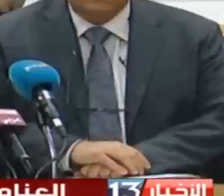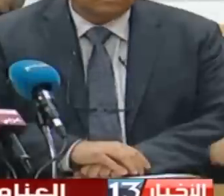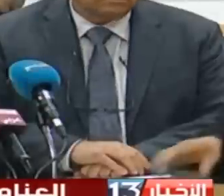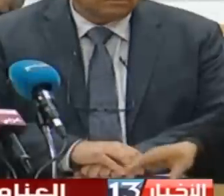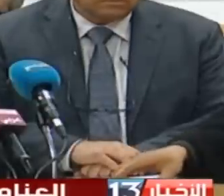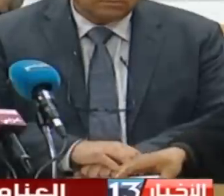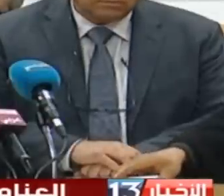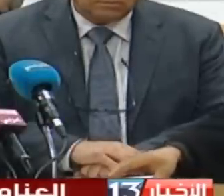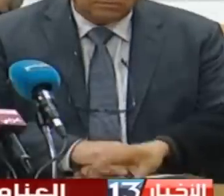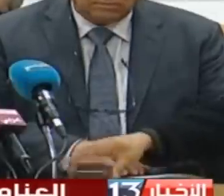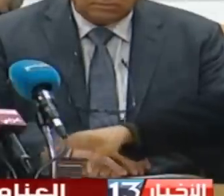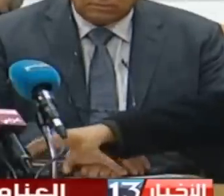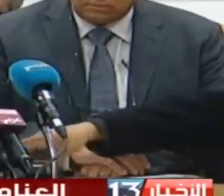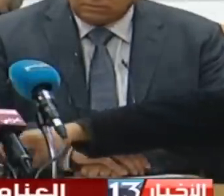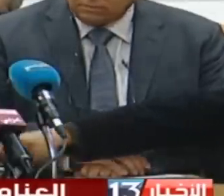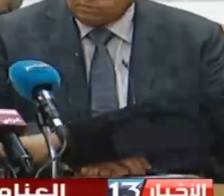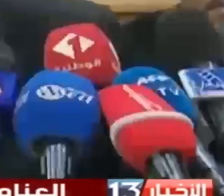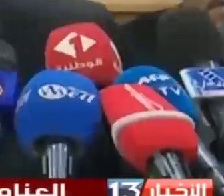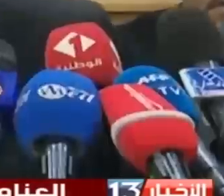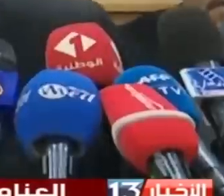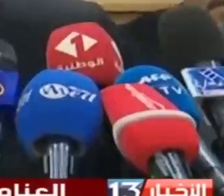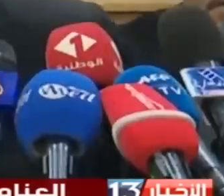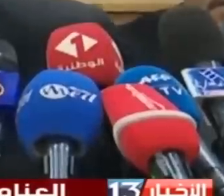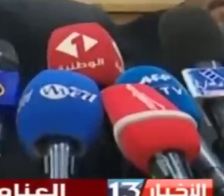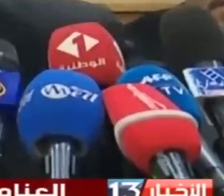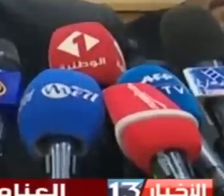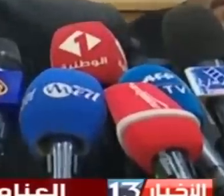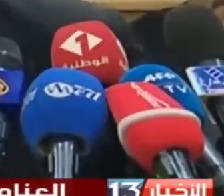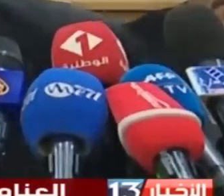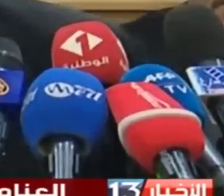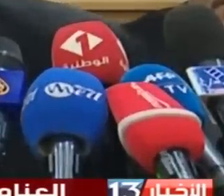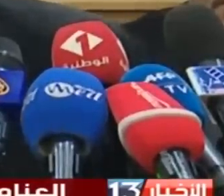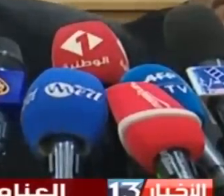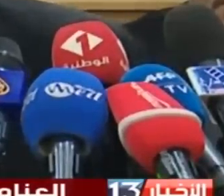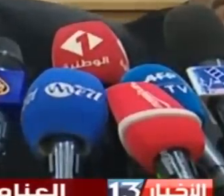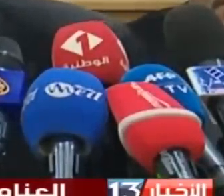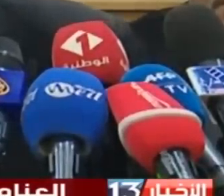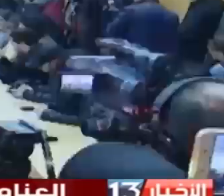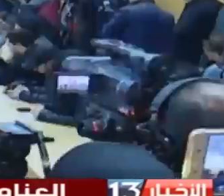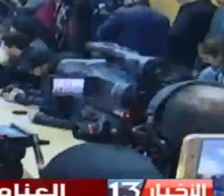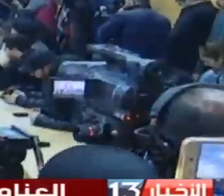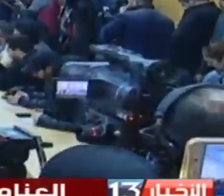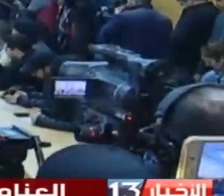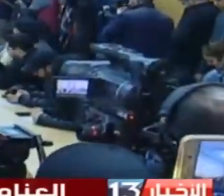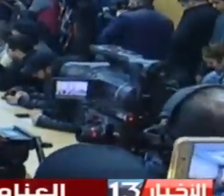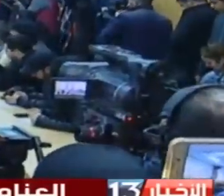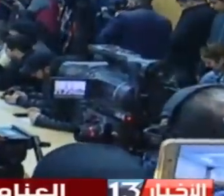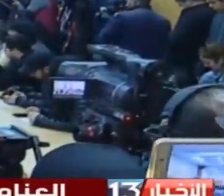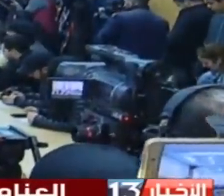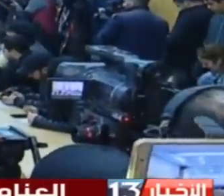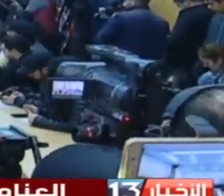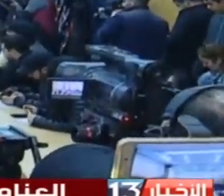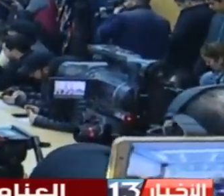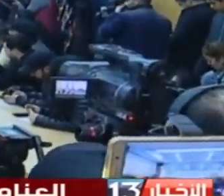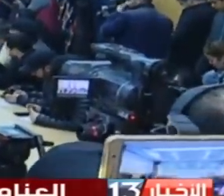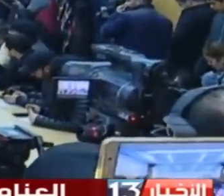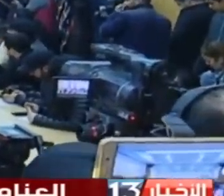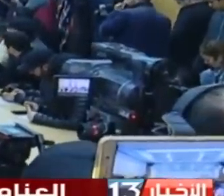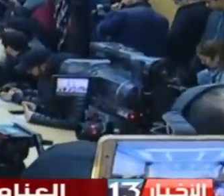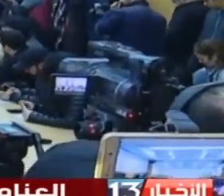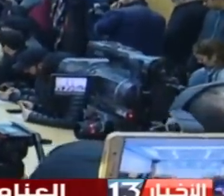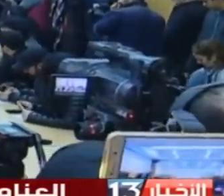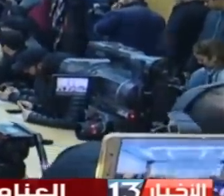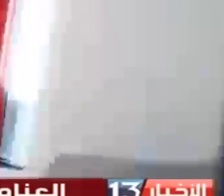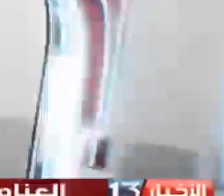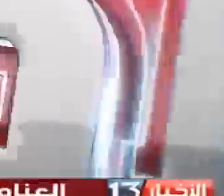للشغل يعلن الاضراب العام في الوظيفه العموميه والقطاع العام غدا وانعقاد هيئه اداريه السبت القادم لبحث الخطوات